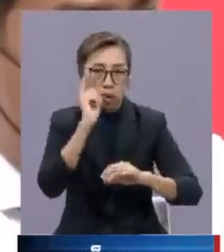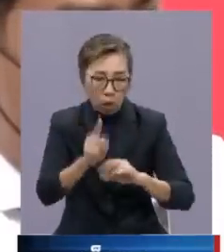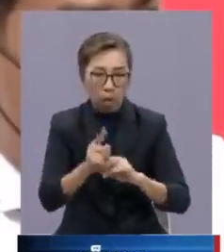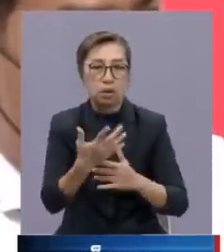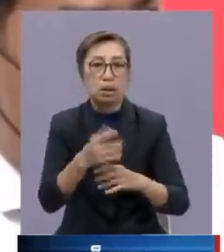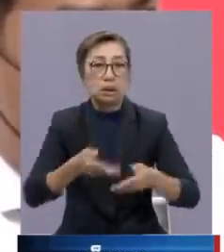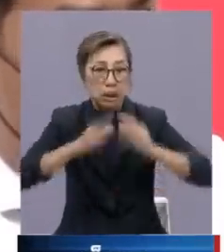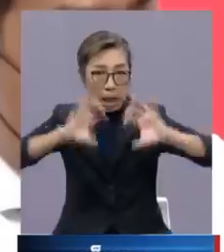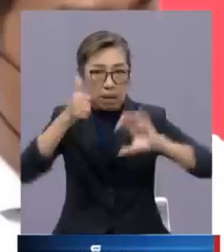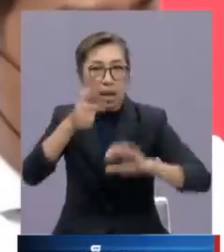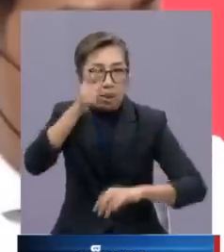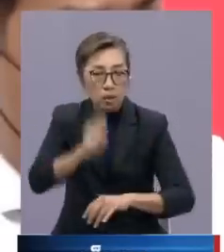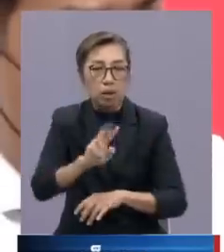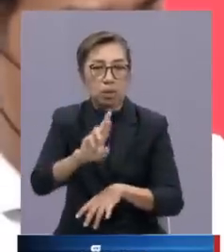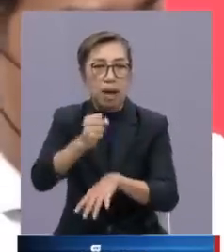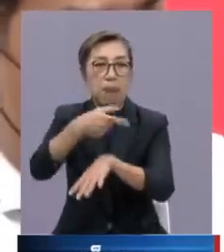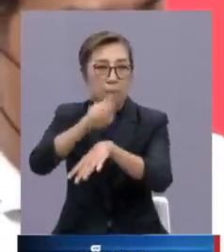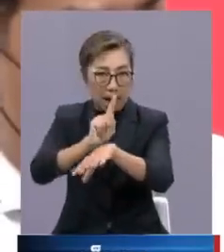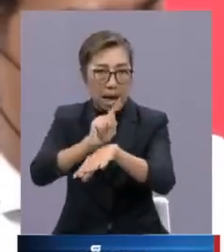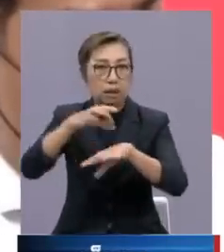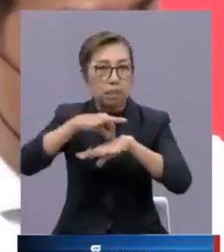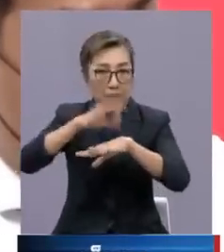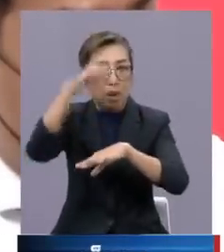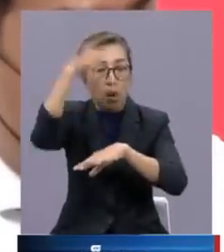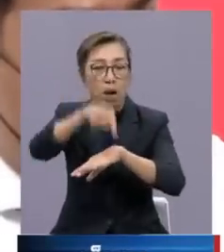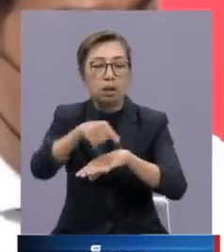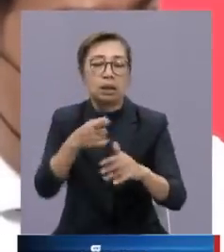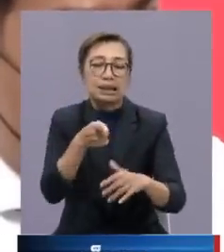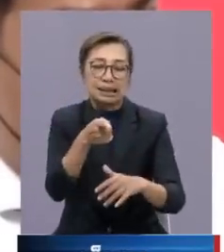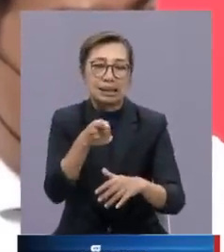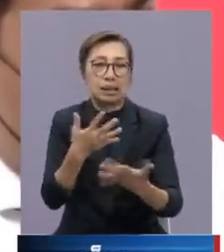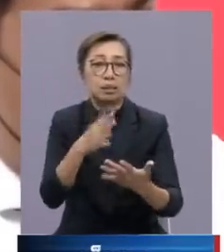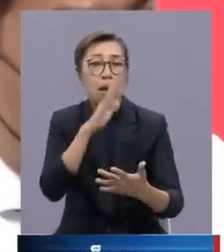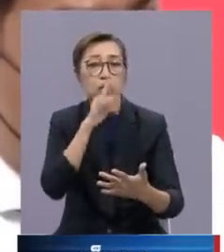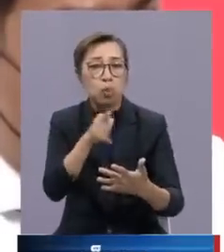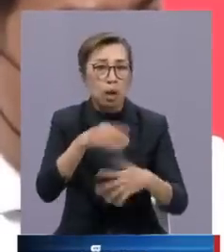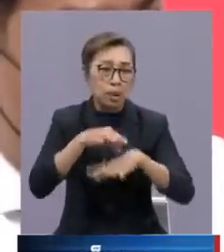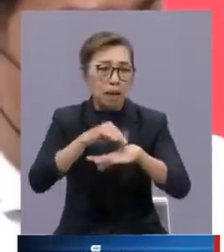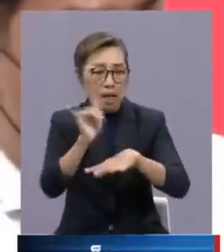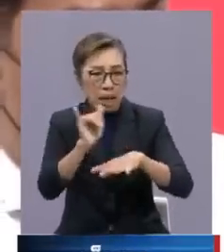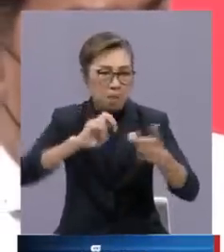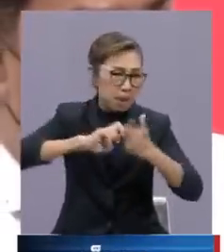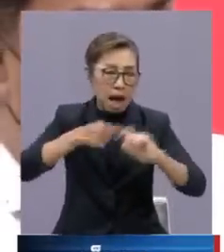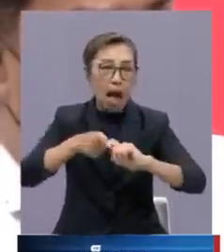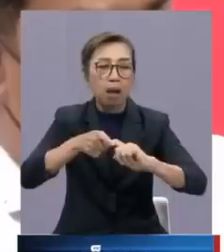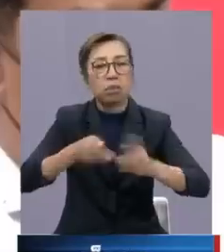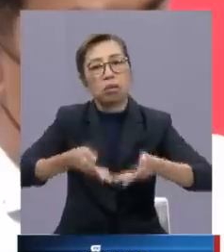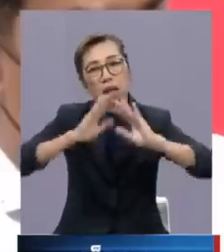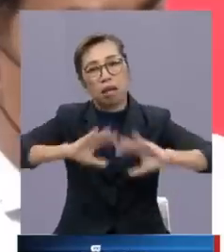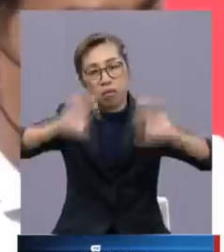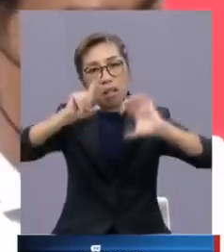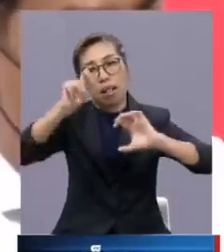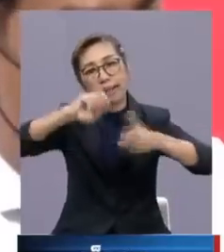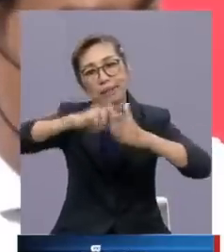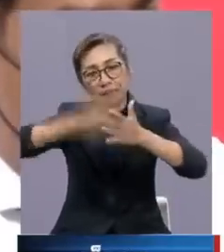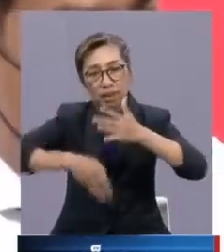าลให้มันเดินต่อไปได้โดยที่แบบไม่ติดขัดไม่เช่นนั้นเนี่ยถ้ามันติดขัดมันก็ไปต่อไม่ได้ทีนี้ถามว่าพรรคก้าวไกลพ